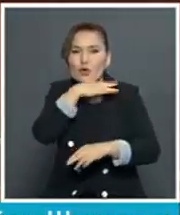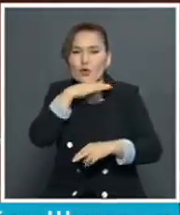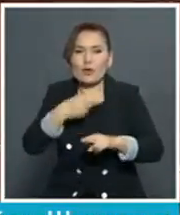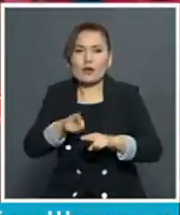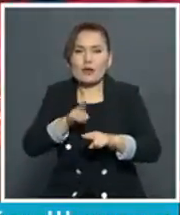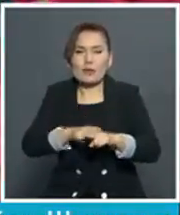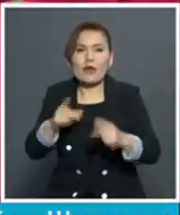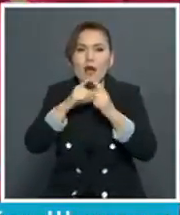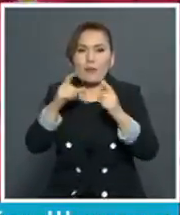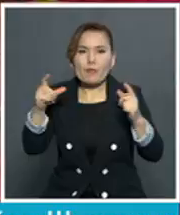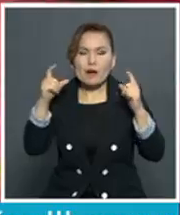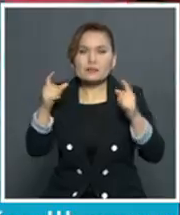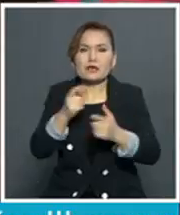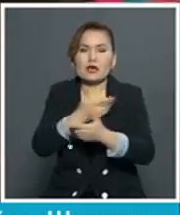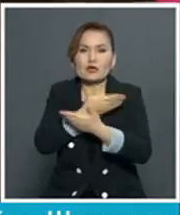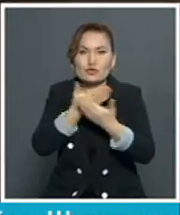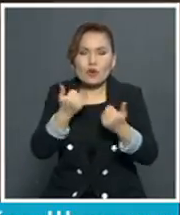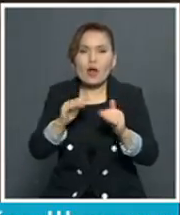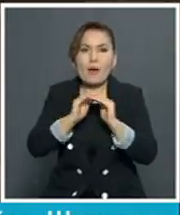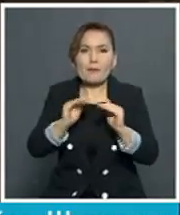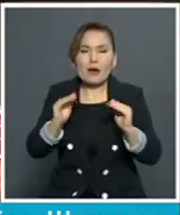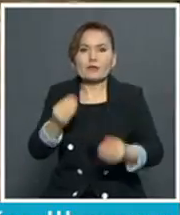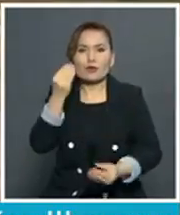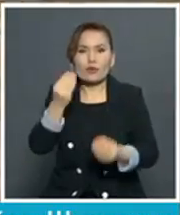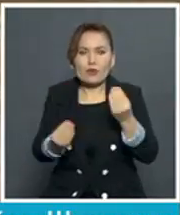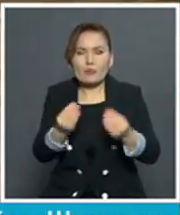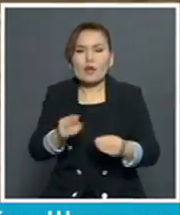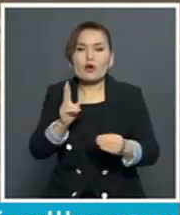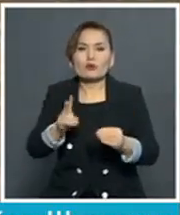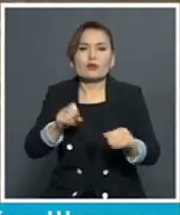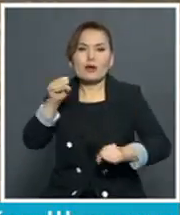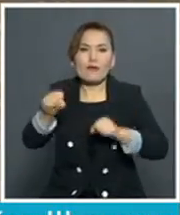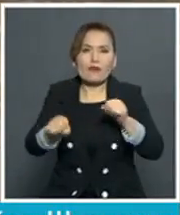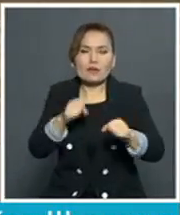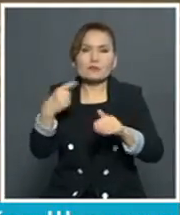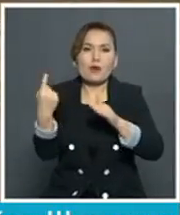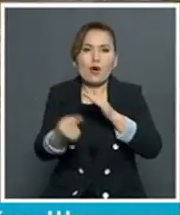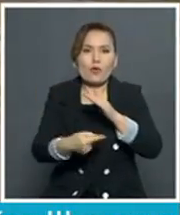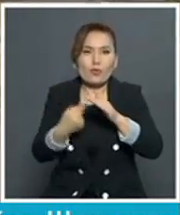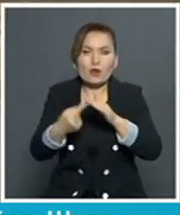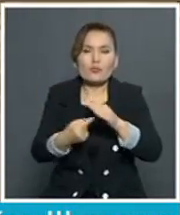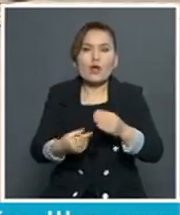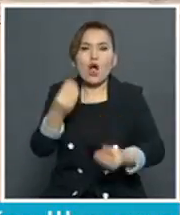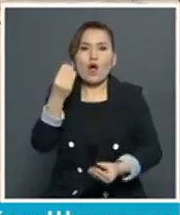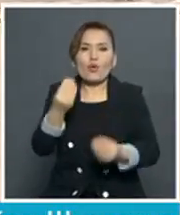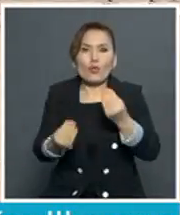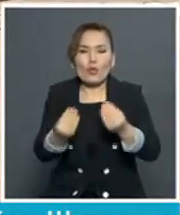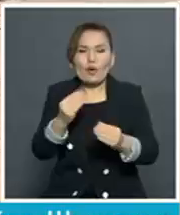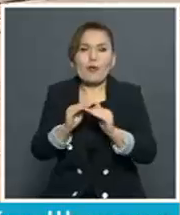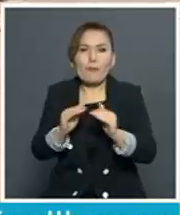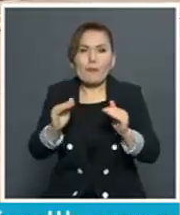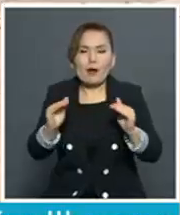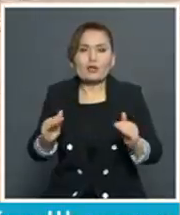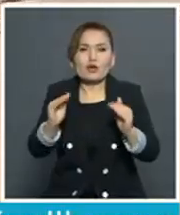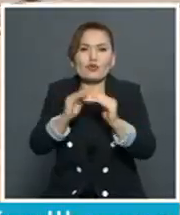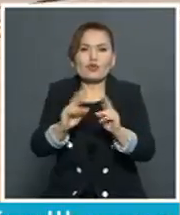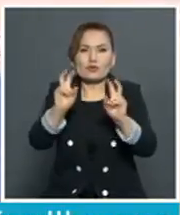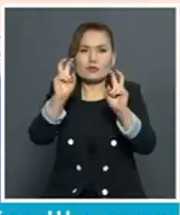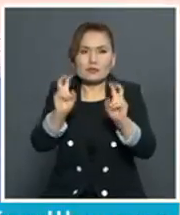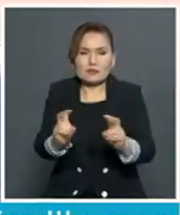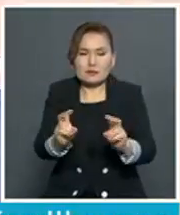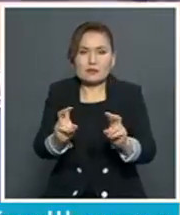тіпті маскасыз жүрген ойын балалары. Бірі велосипедпен қыдырып жүр. Себебі ойын құмарларды үйде отырғызу ата-анаға да оңай